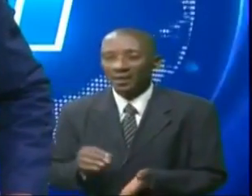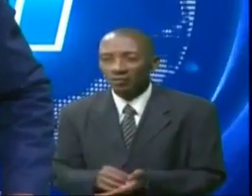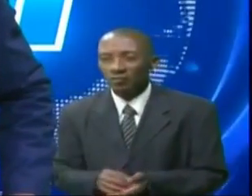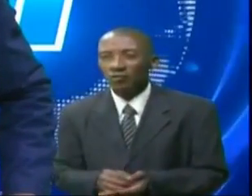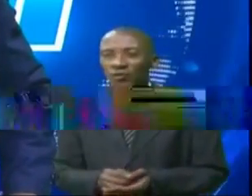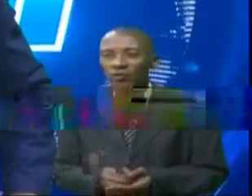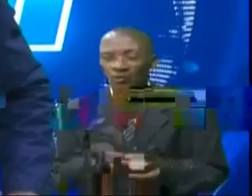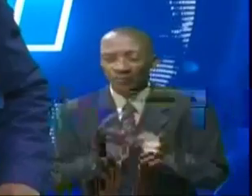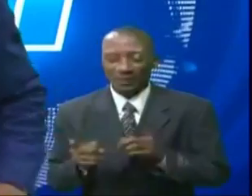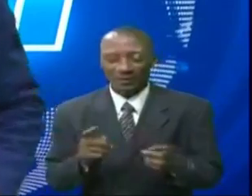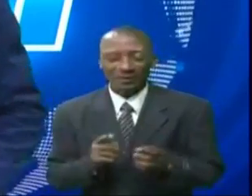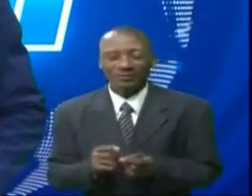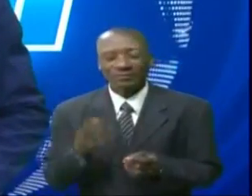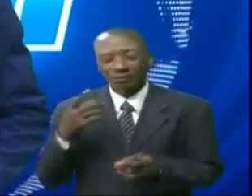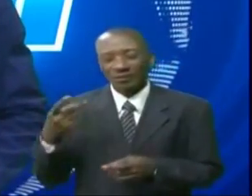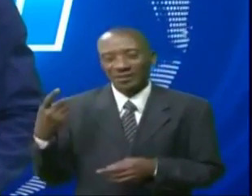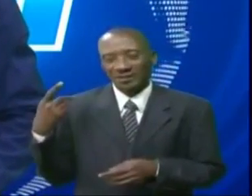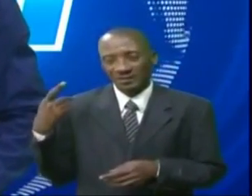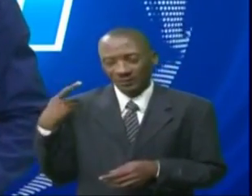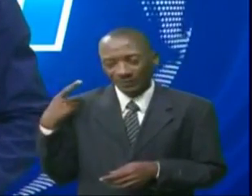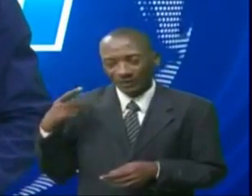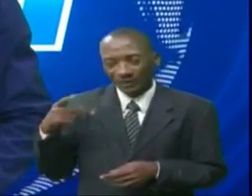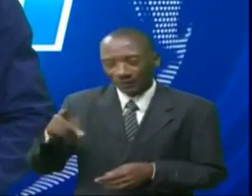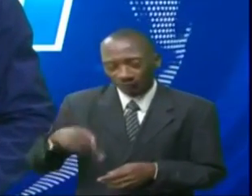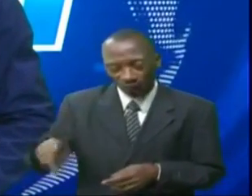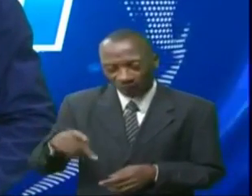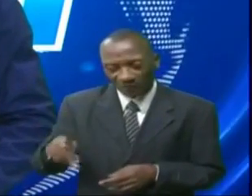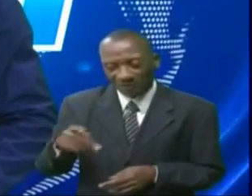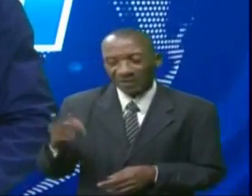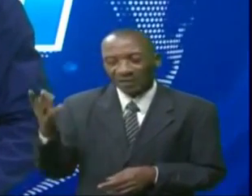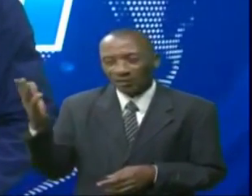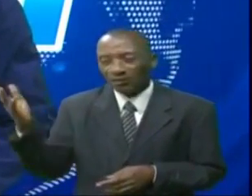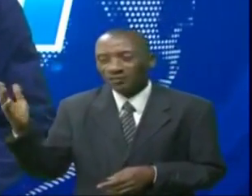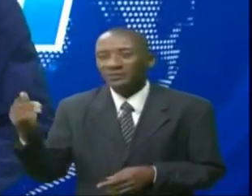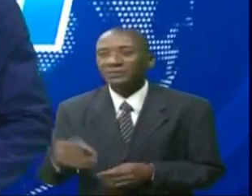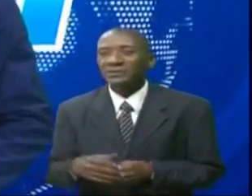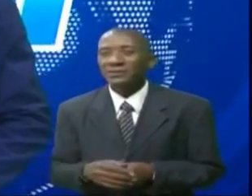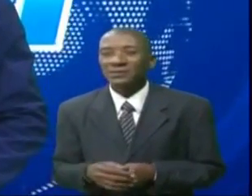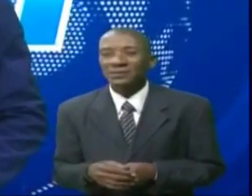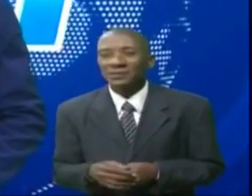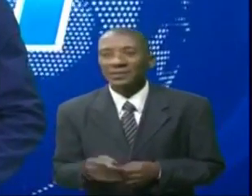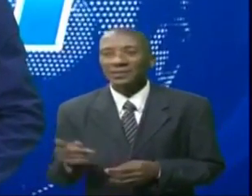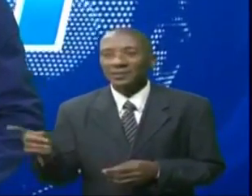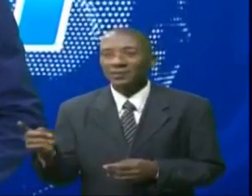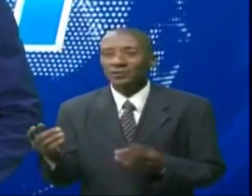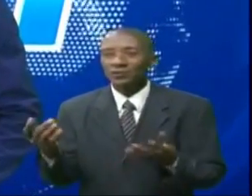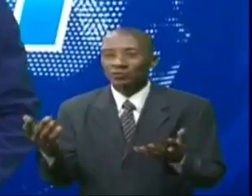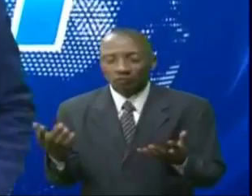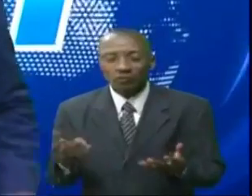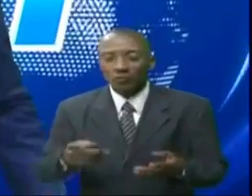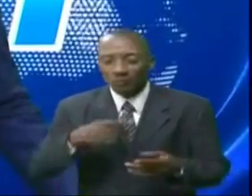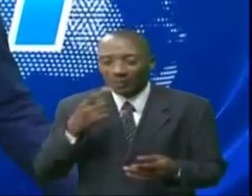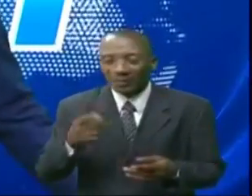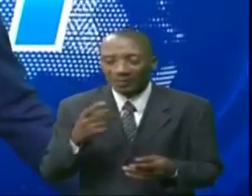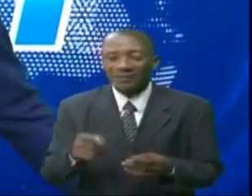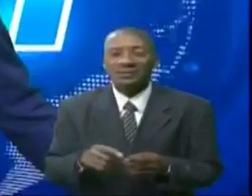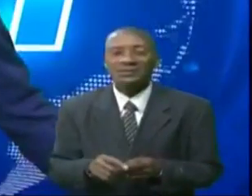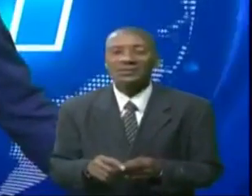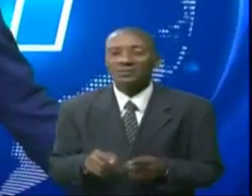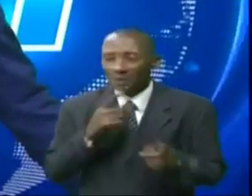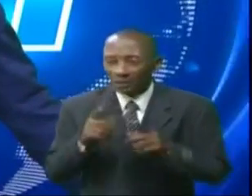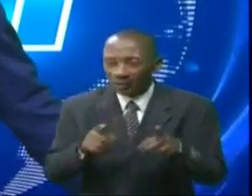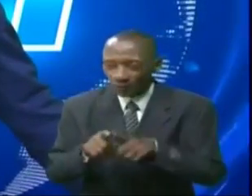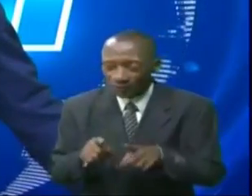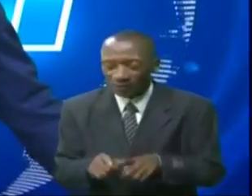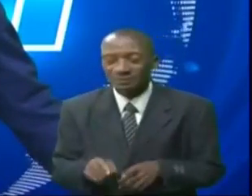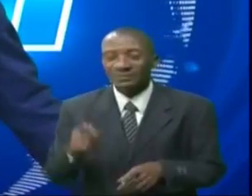député provincial a repris le chemin de l'hémicycle après 3 mois de vacances. La situation sécuritaire dans la province et l'examen du projet d'édit